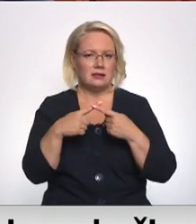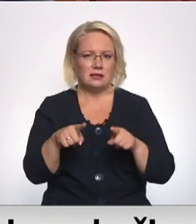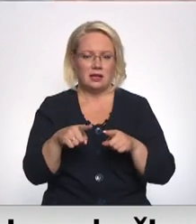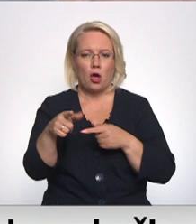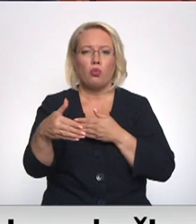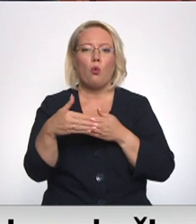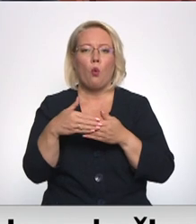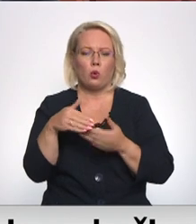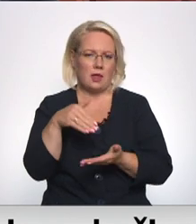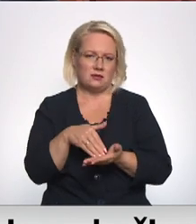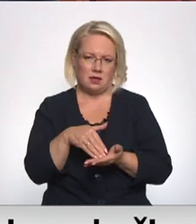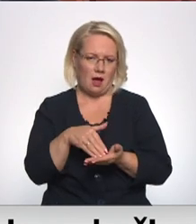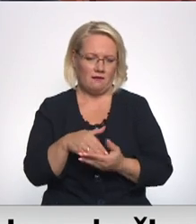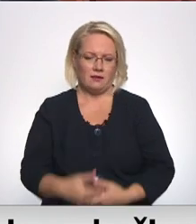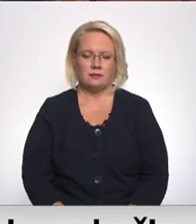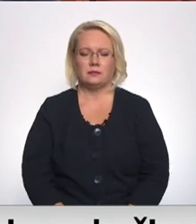tūmā nestāv.